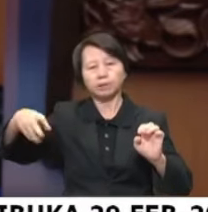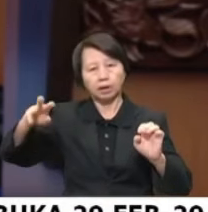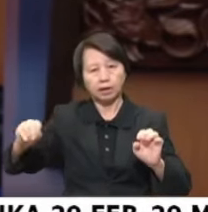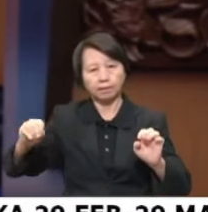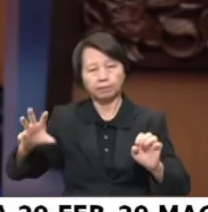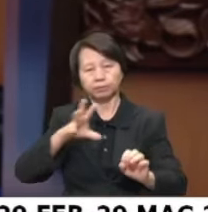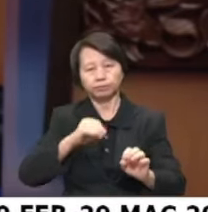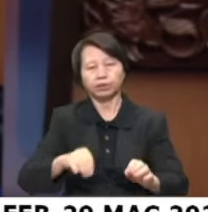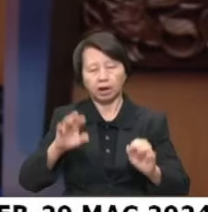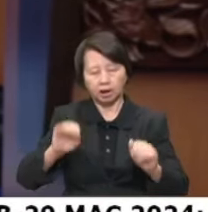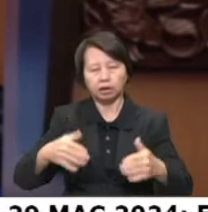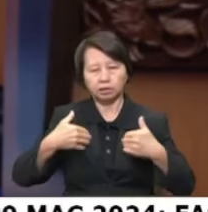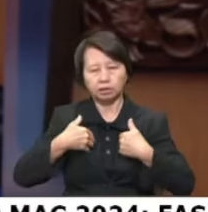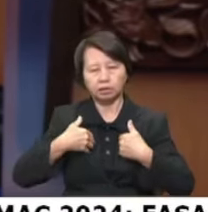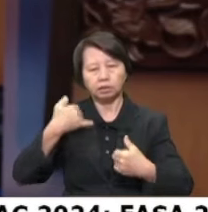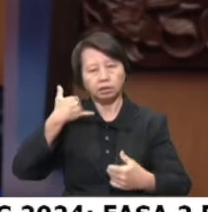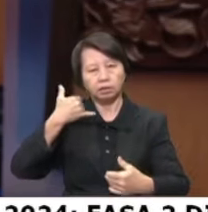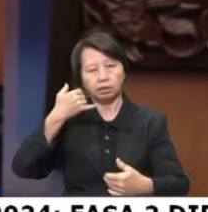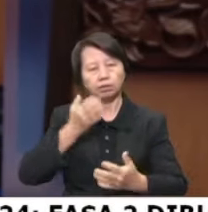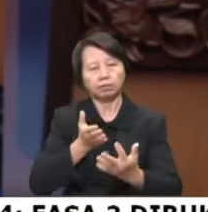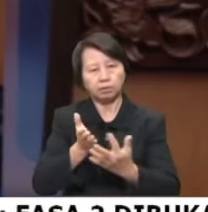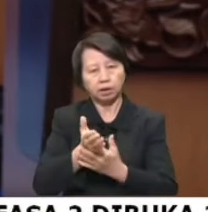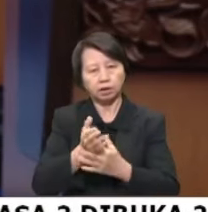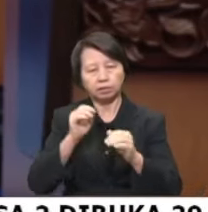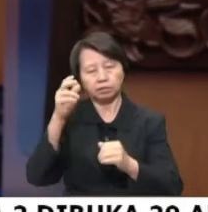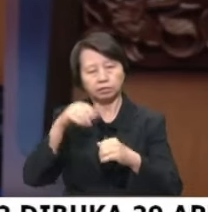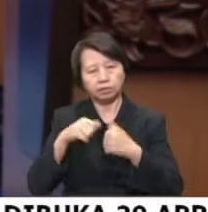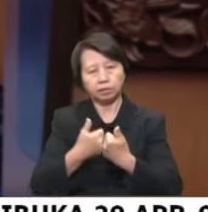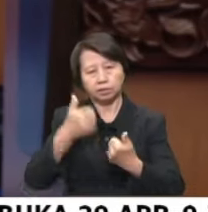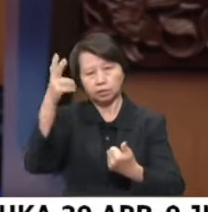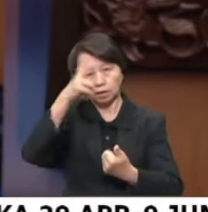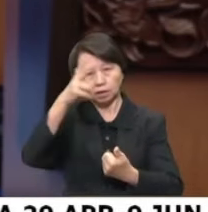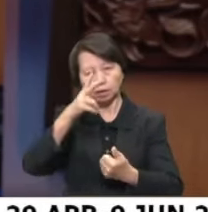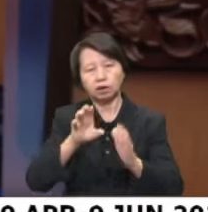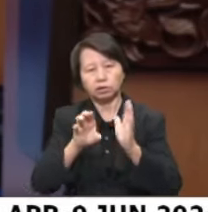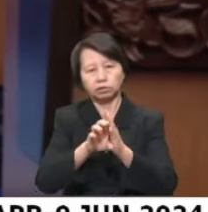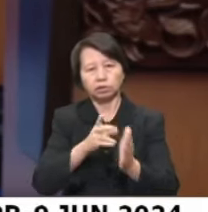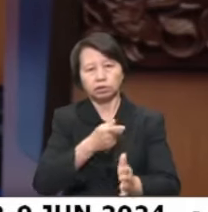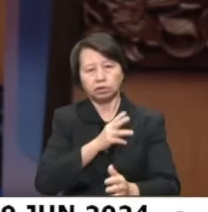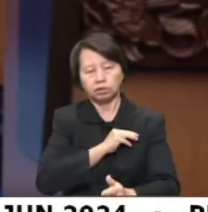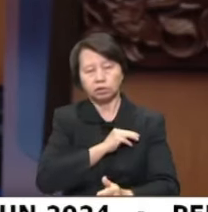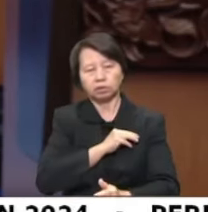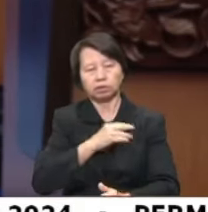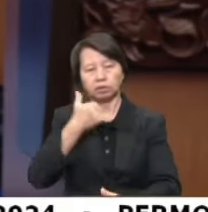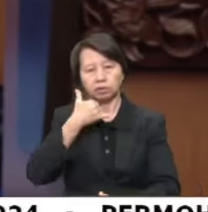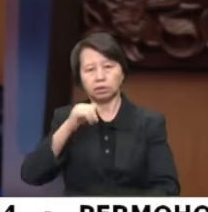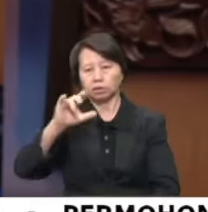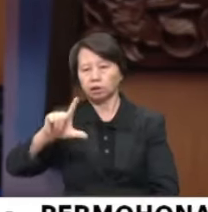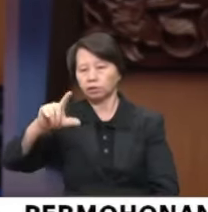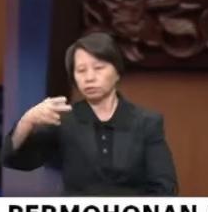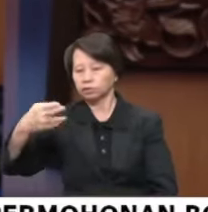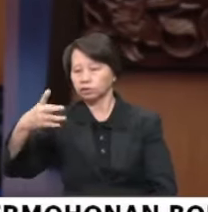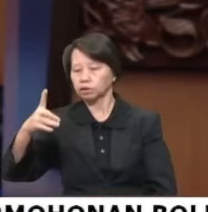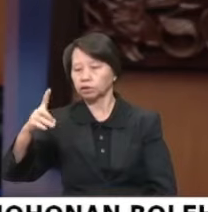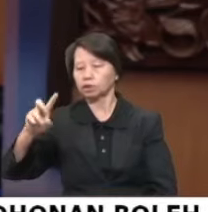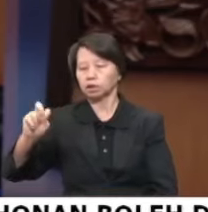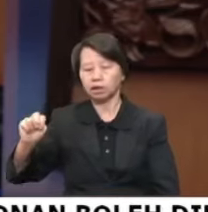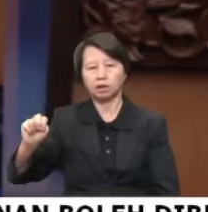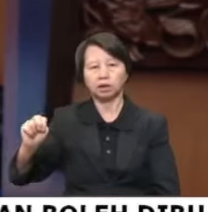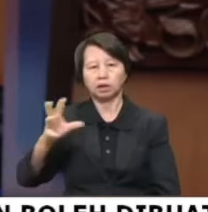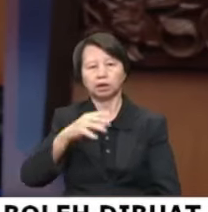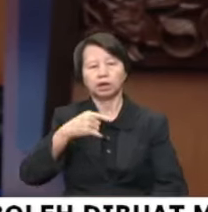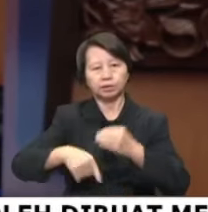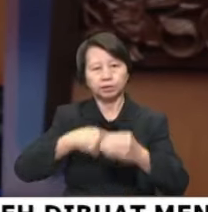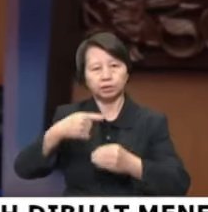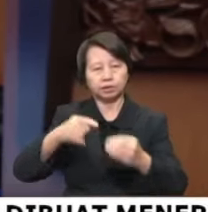juga dibuka kepada rakyat melalui agensi kerajaan seperti Kementerian Kewangan LHDN. Berkenaan dengan Sabah